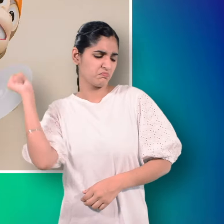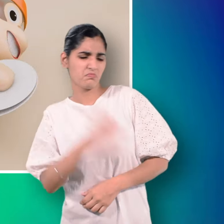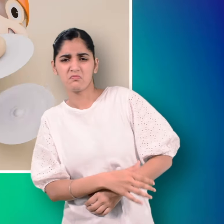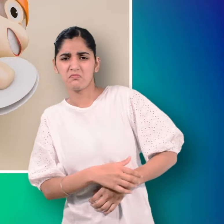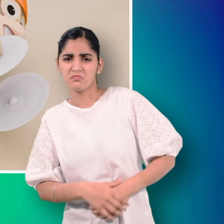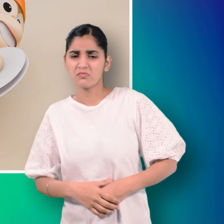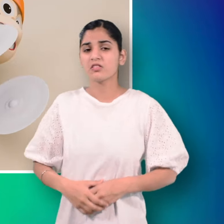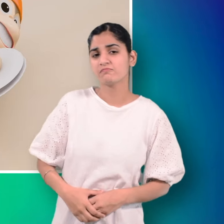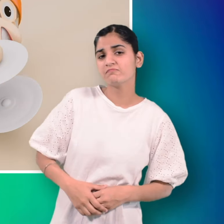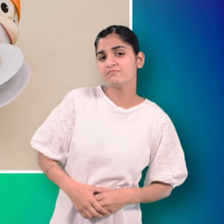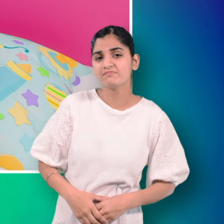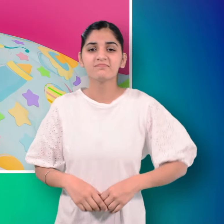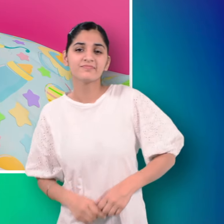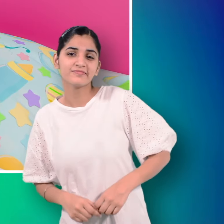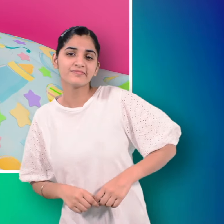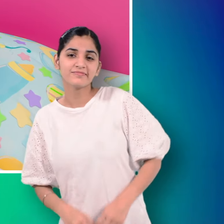पसंद ना आया